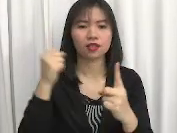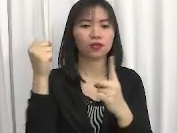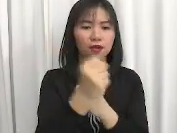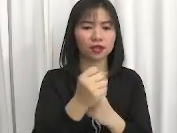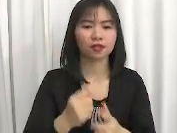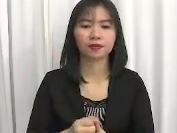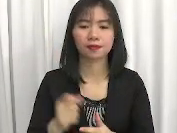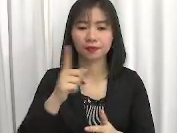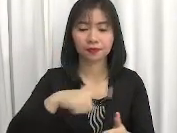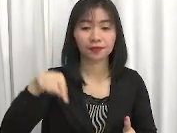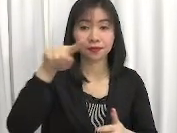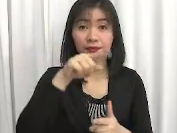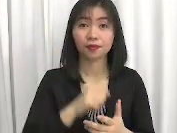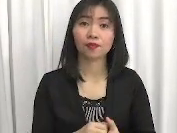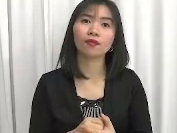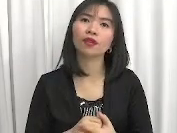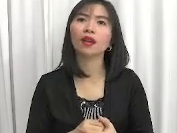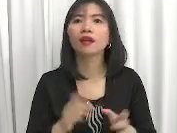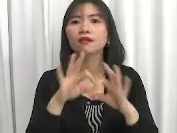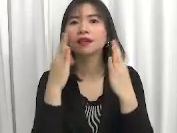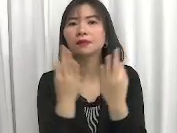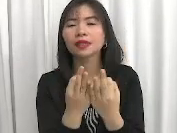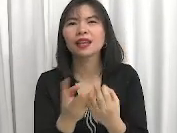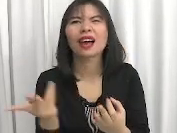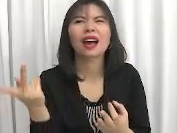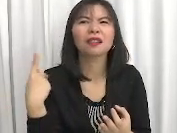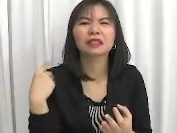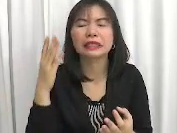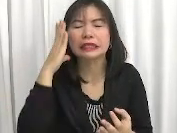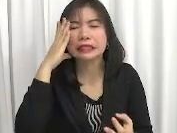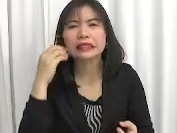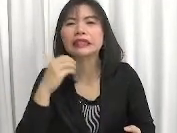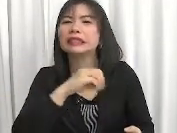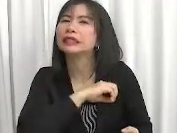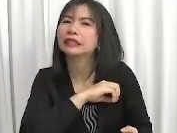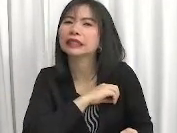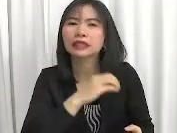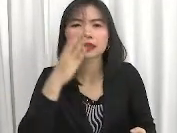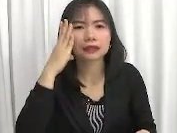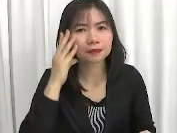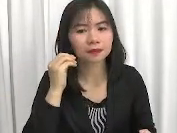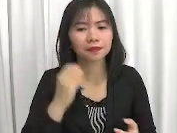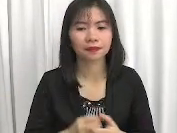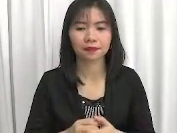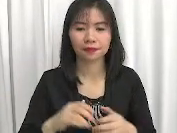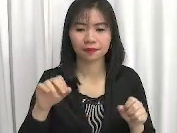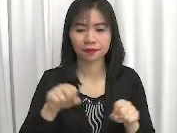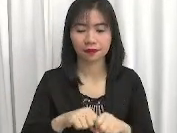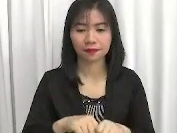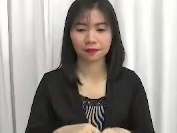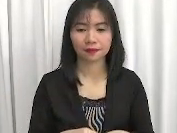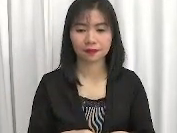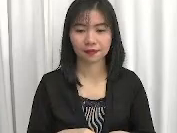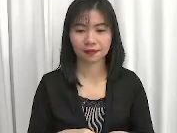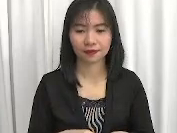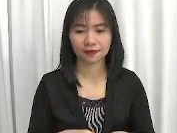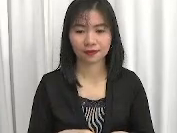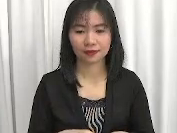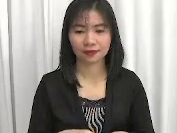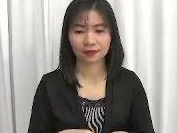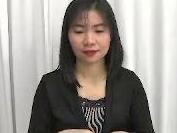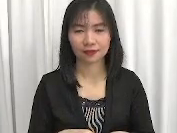bilang isang pamilya ay may kanya-kanyang karanasan. Amen. Diba? May kanya-kanya. Kaya nga, Huwag tayo. Kaya sabi ko si kay Sister